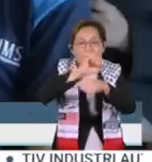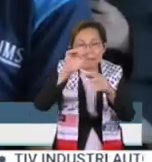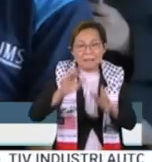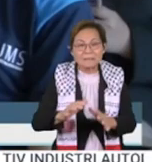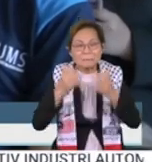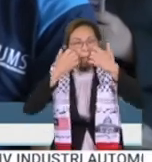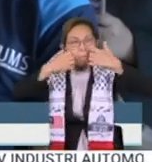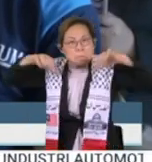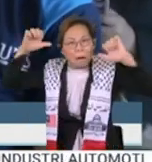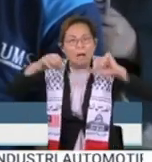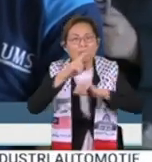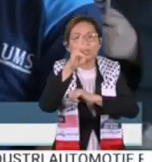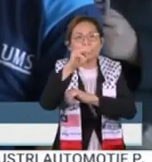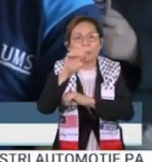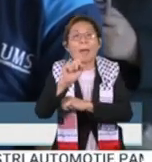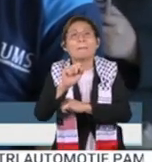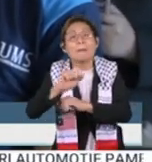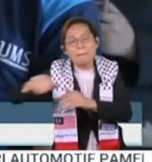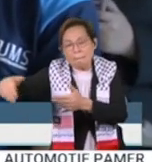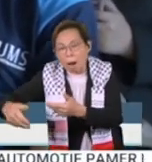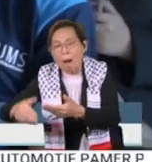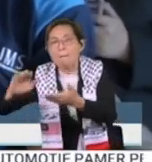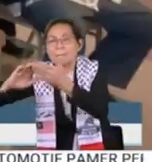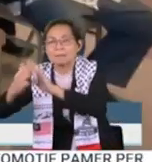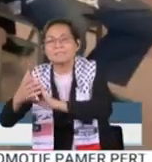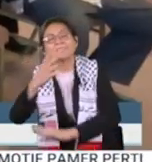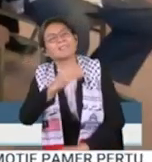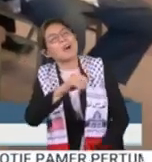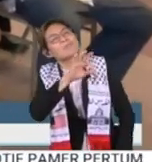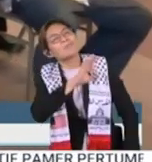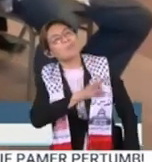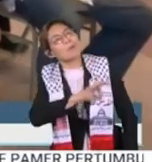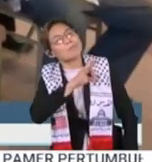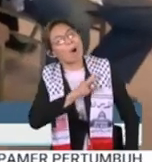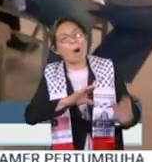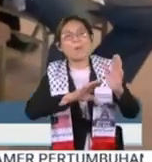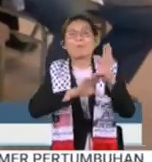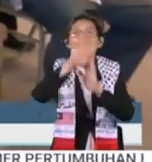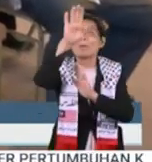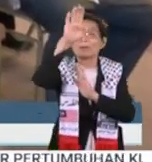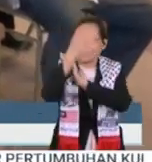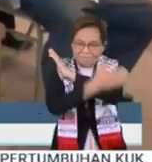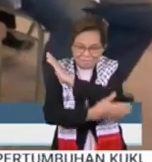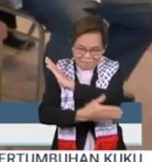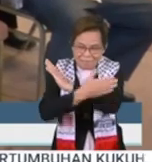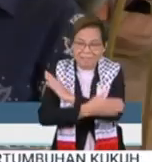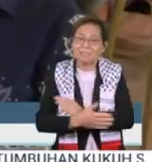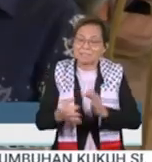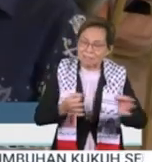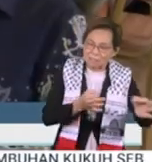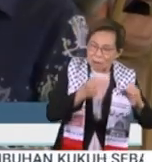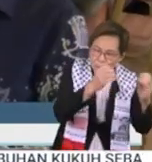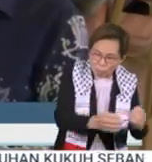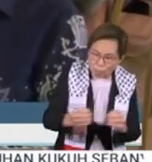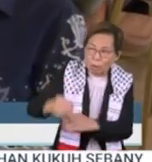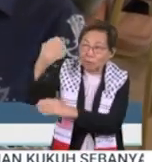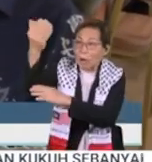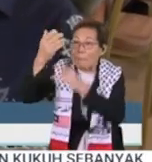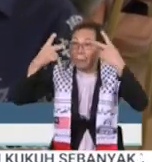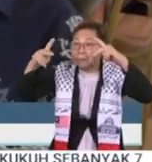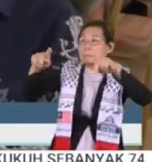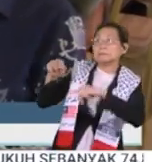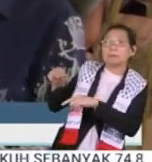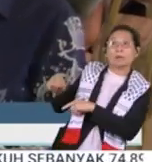UMS kepada masyarakat sekaligus memberi manfaat dalam aspek pembangunan negara. Jelasnya, penganjuran syarahan perdana